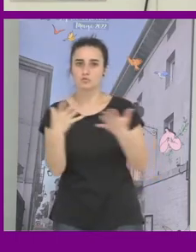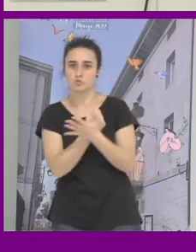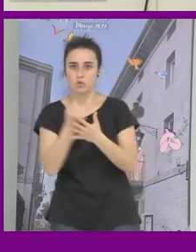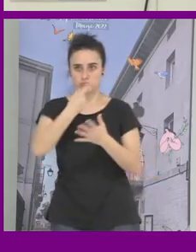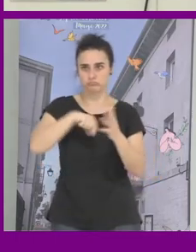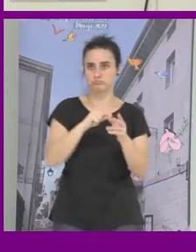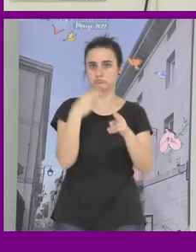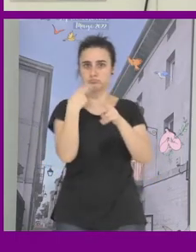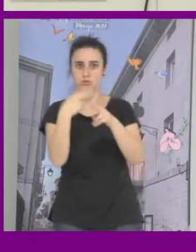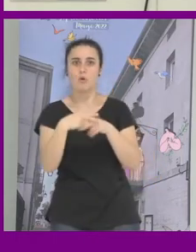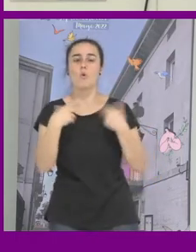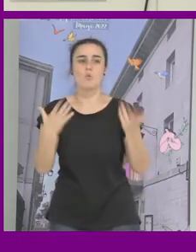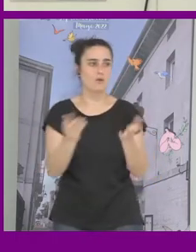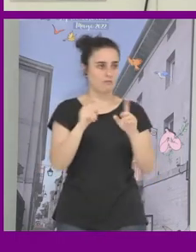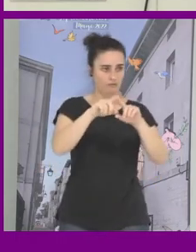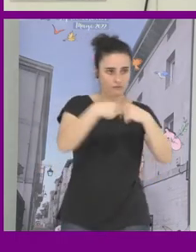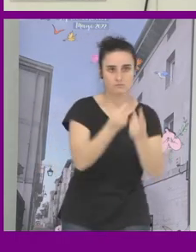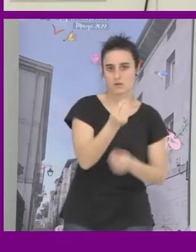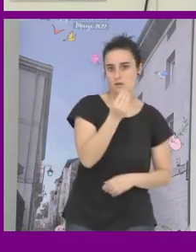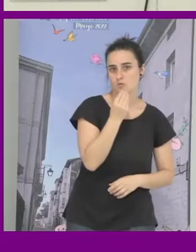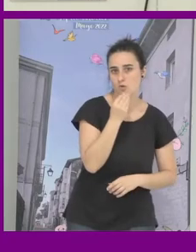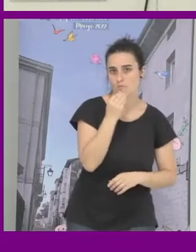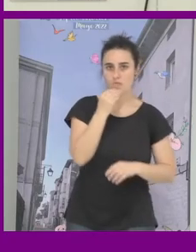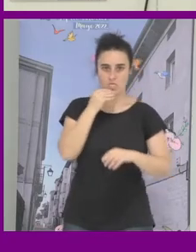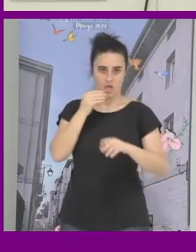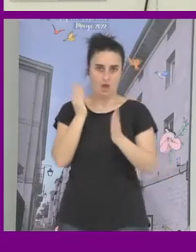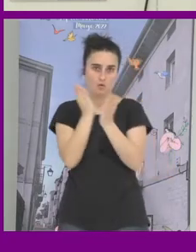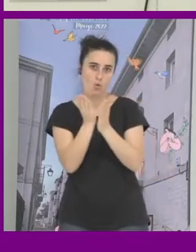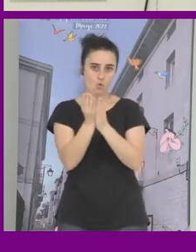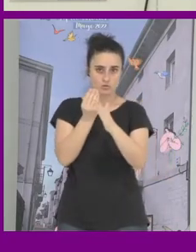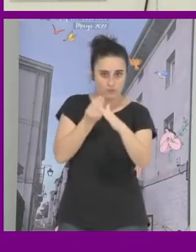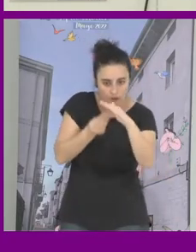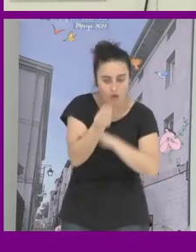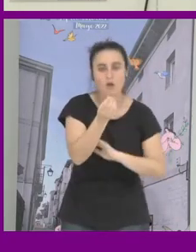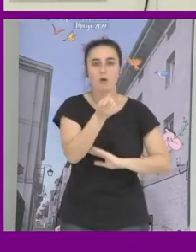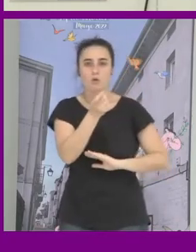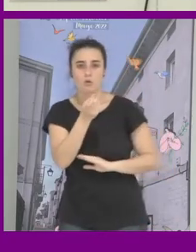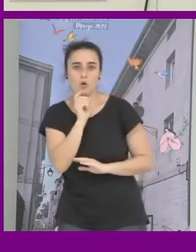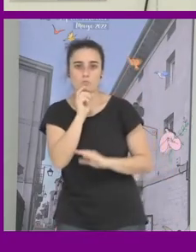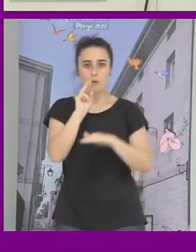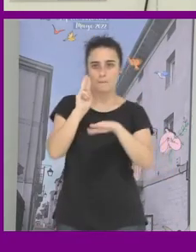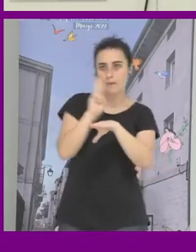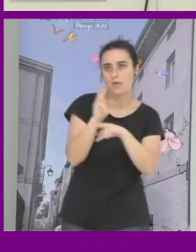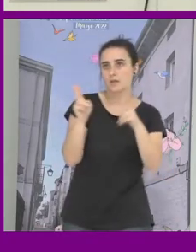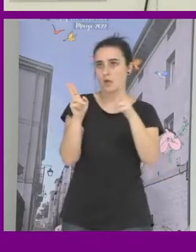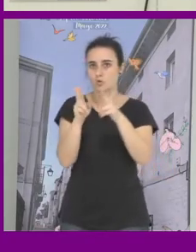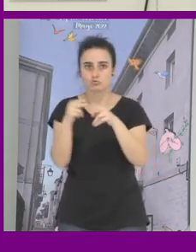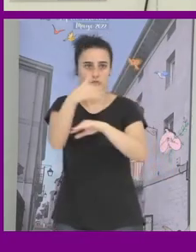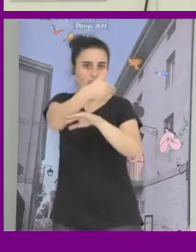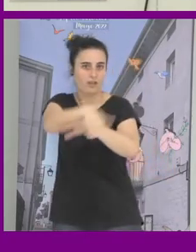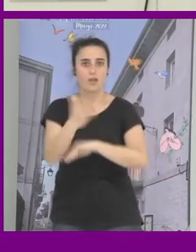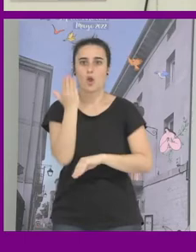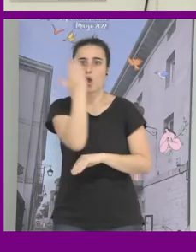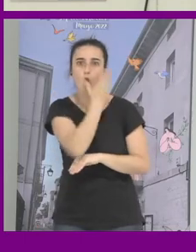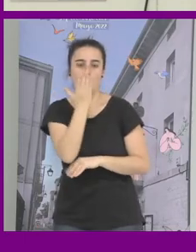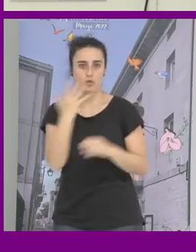ugalketarako klinika, erditzea prestatzeko ikastaroa, pediatraren kontsulta, parkea, eskola, kalea, eta bar,